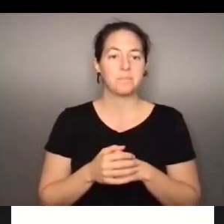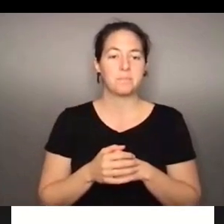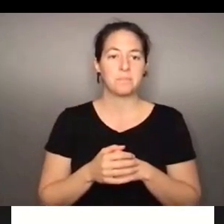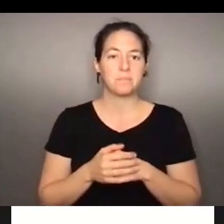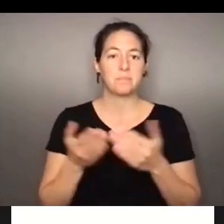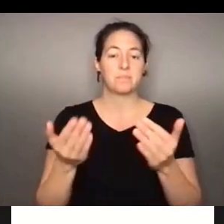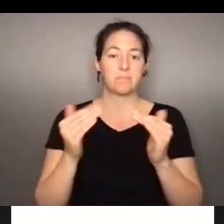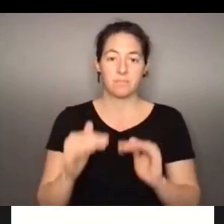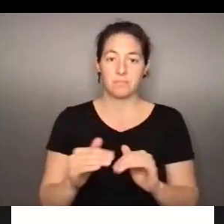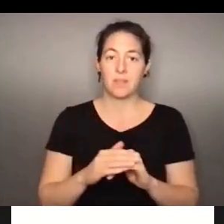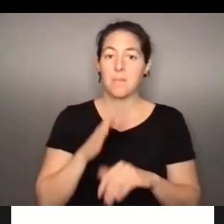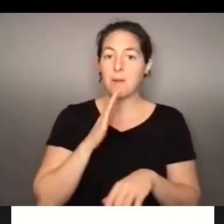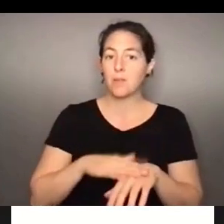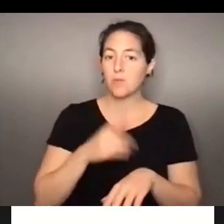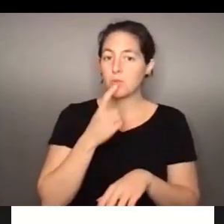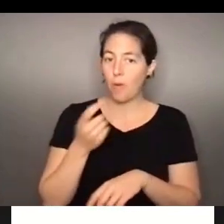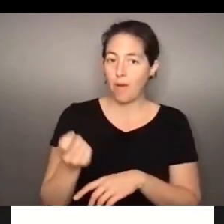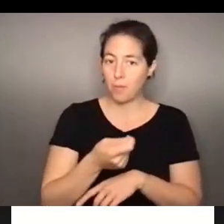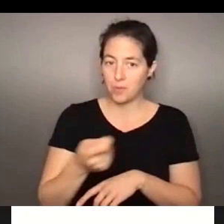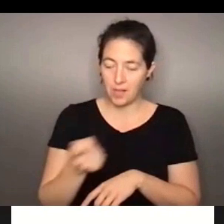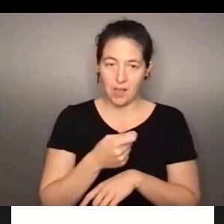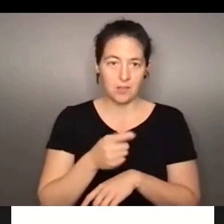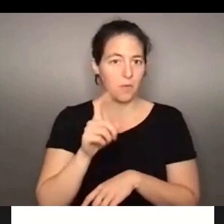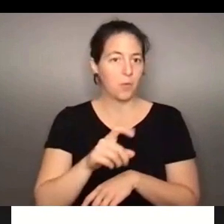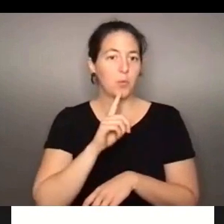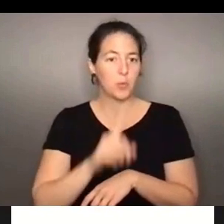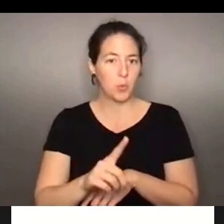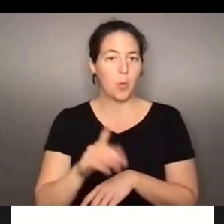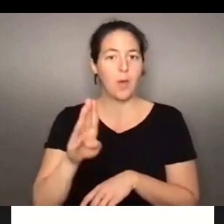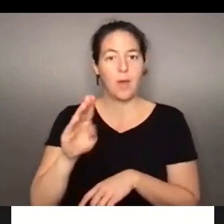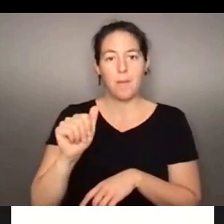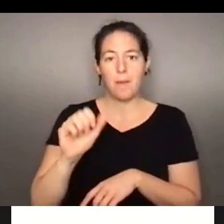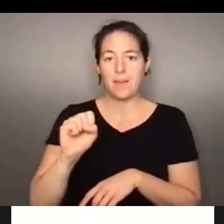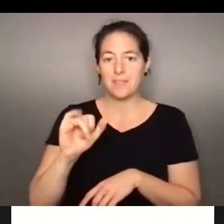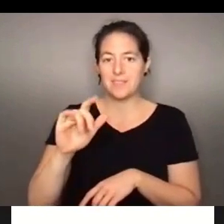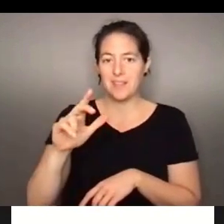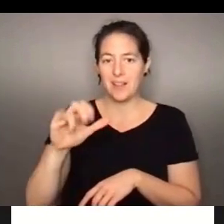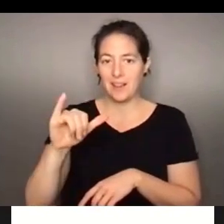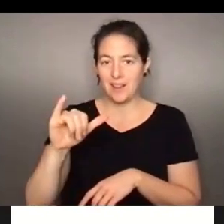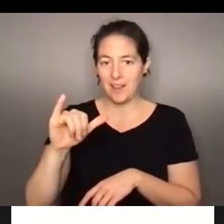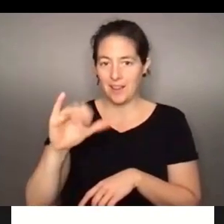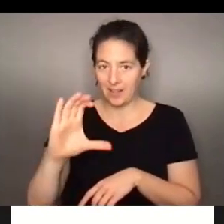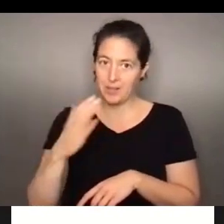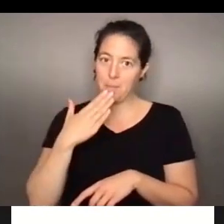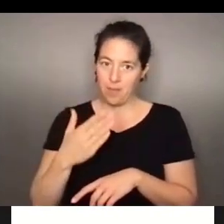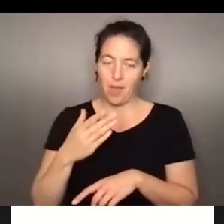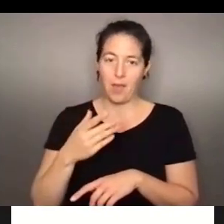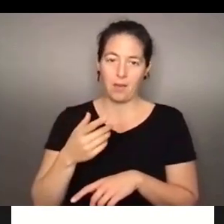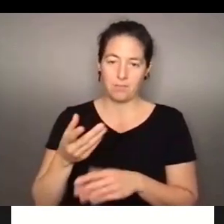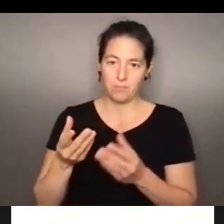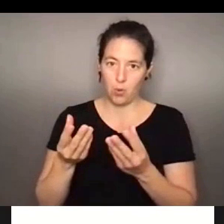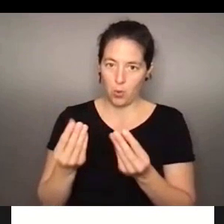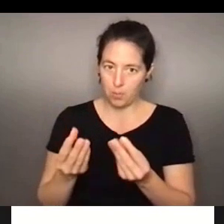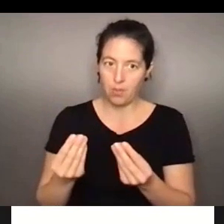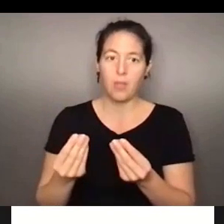Et lorsqu'on parle d'arrosage, on va s'assurer que le basilic est bien hydraté, mais aussi s'assurer que les nouvelles